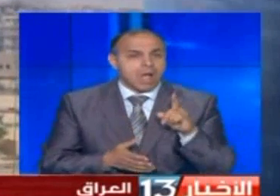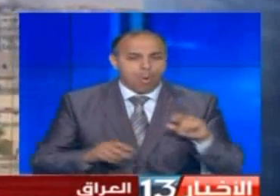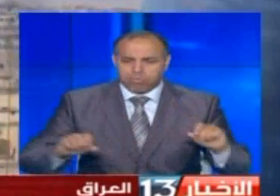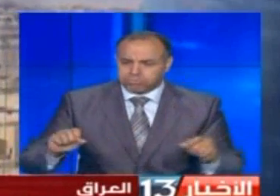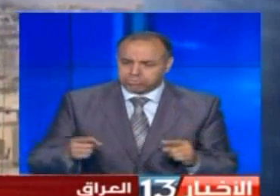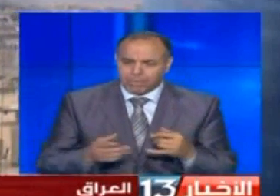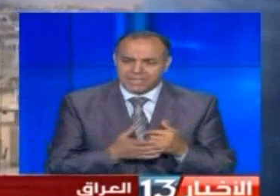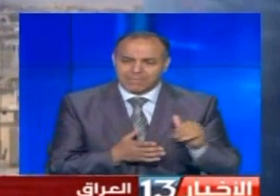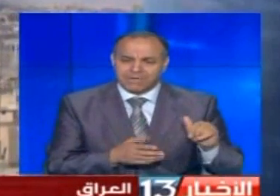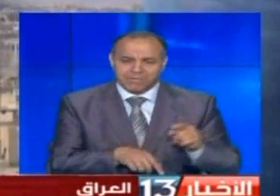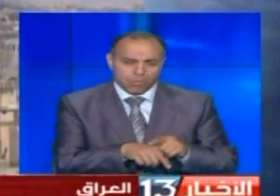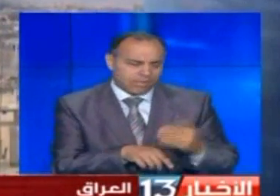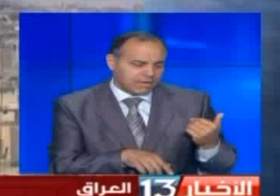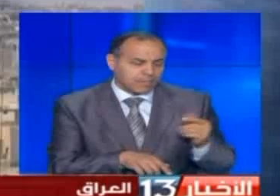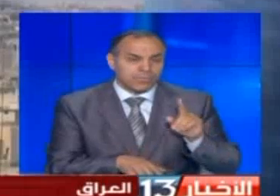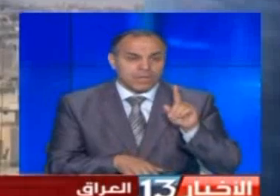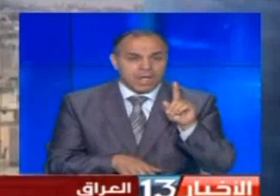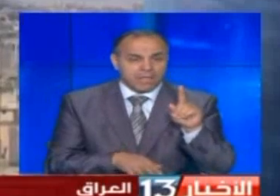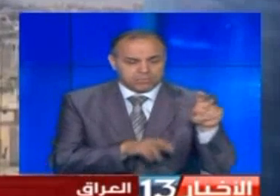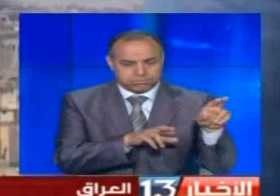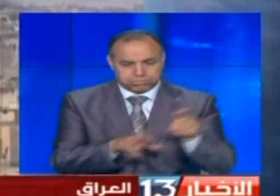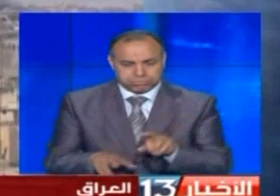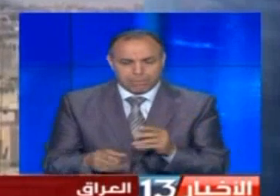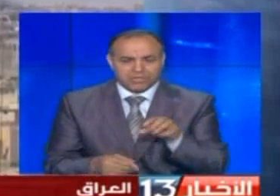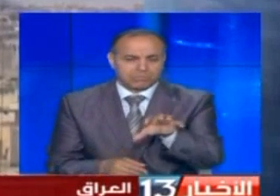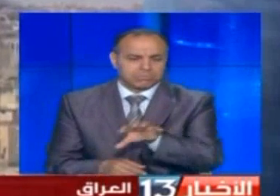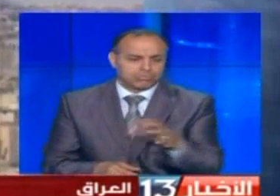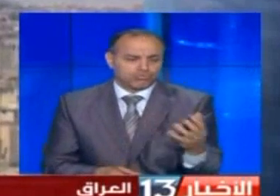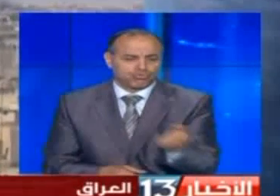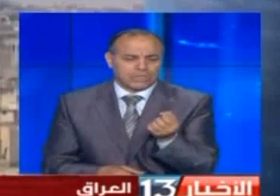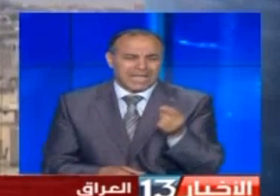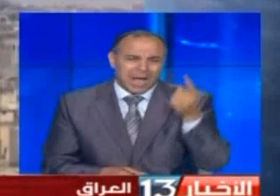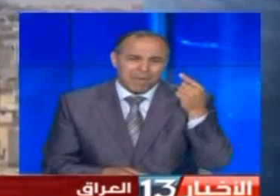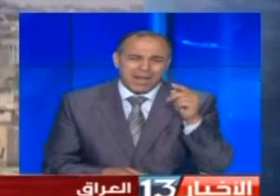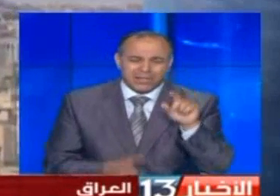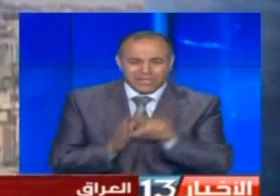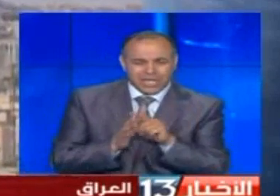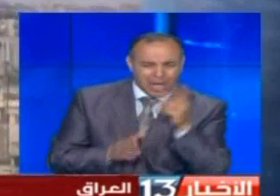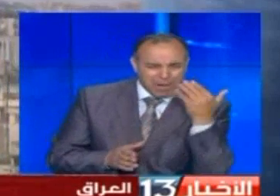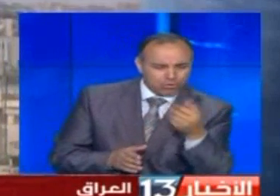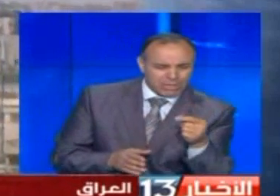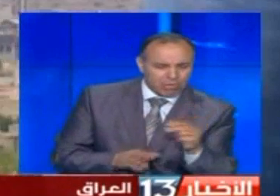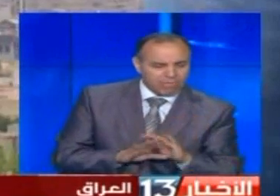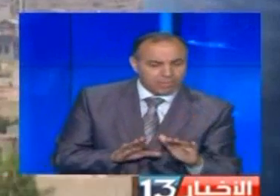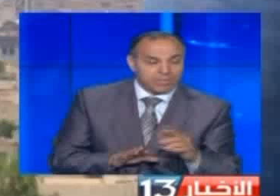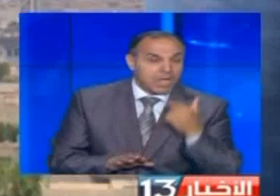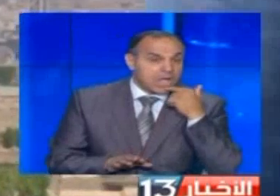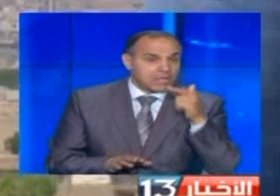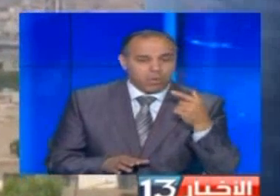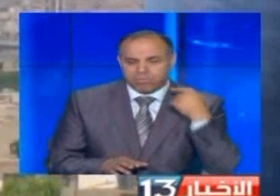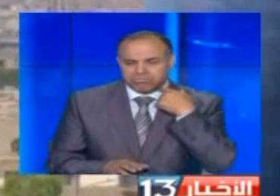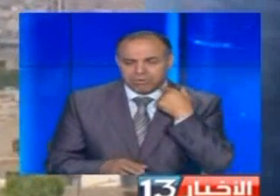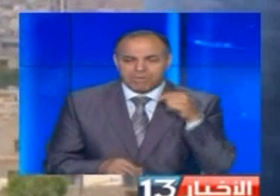معركة الموصل في الآونة الأخيرة من استرجاع عديد المناطق التي كانت تحت قبضة هذا التنظيم الذي يواجه